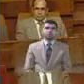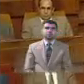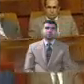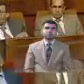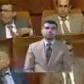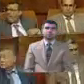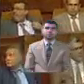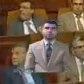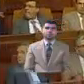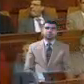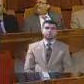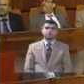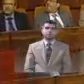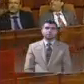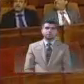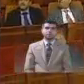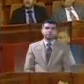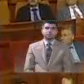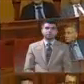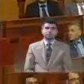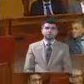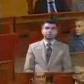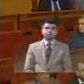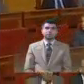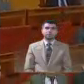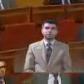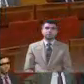غنسحبش، ما غنسحبش، ما غنسحبش.